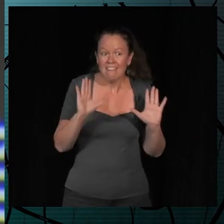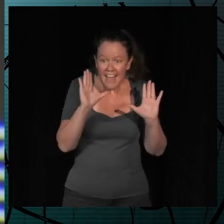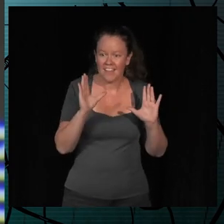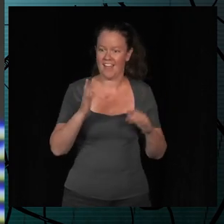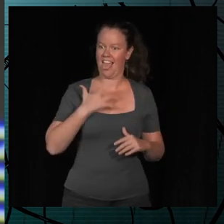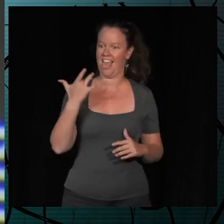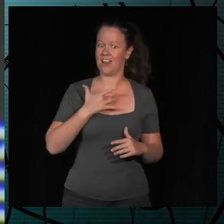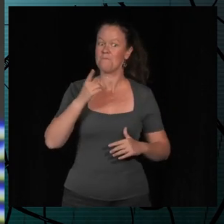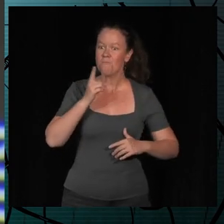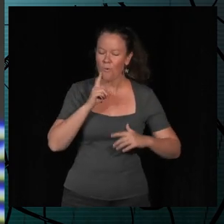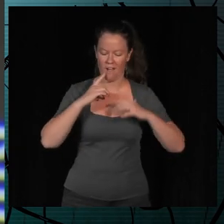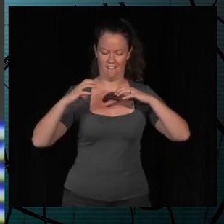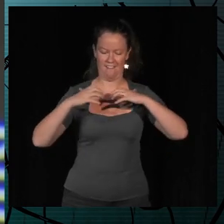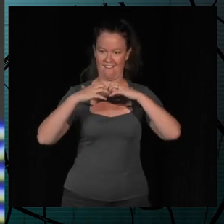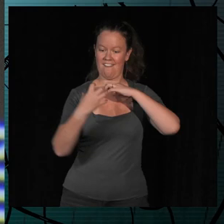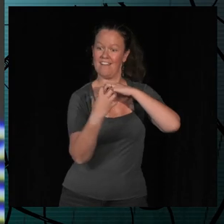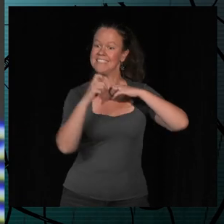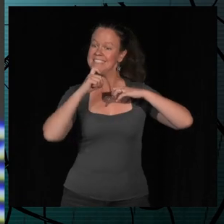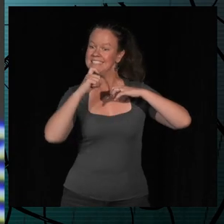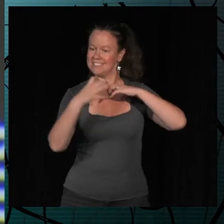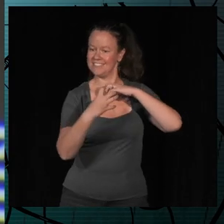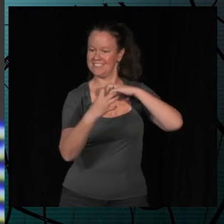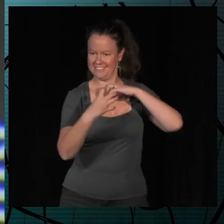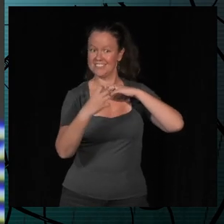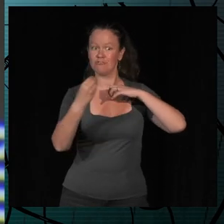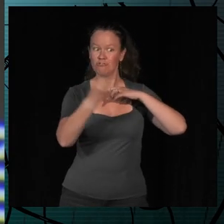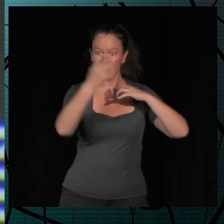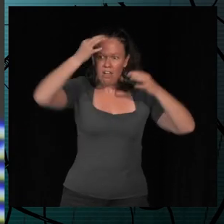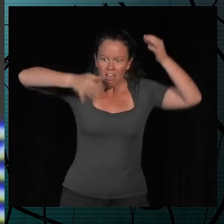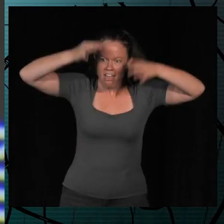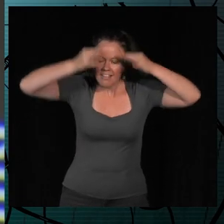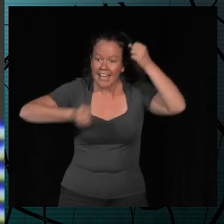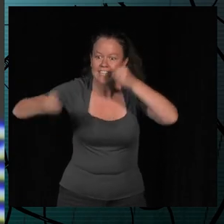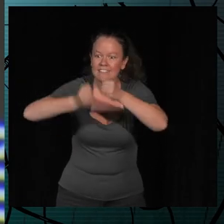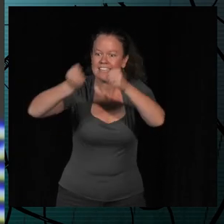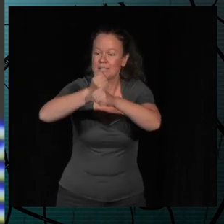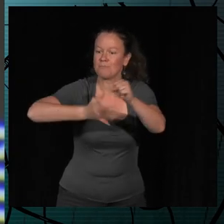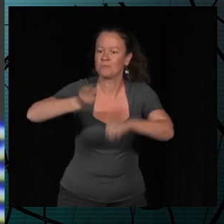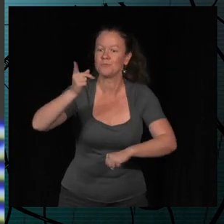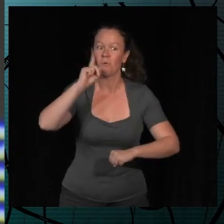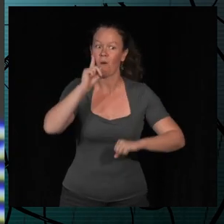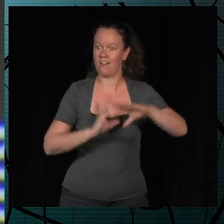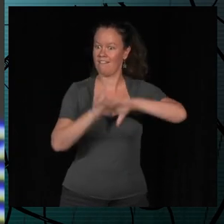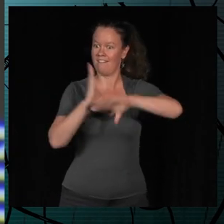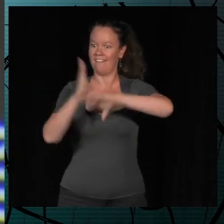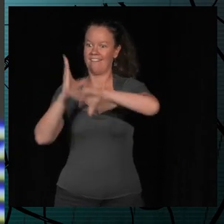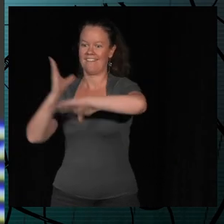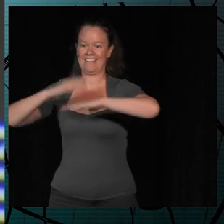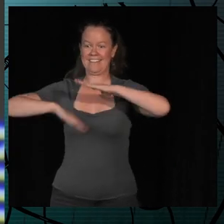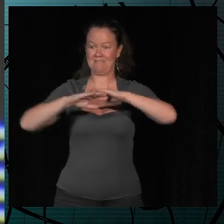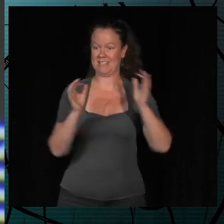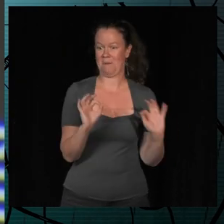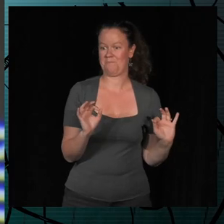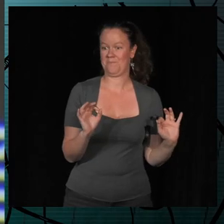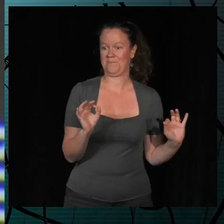créativité des adolescents quand vous regardez aujourd'hui ceux qui ont qui sont qui sont en train de refaire le monde pas